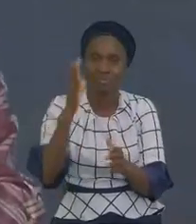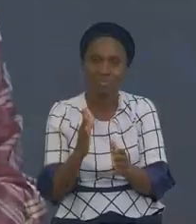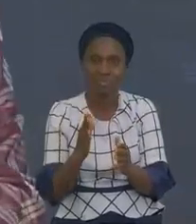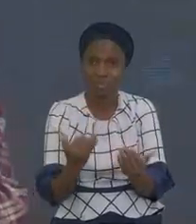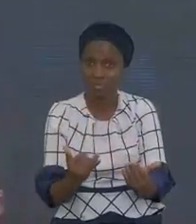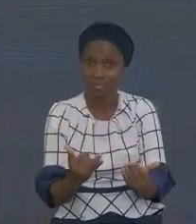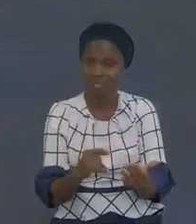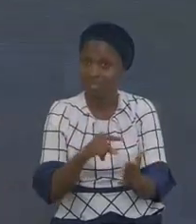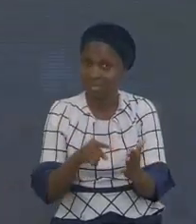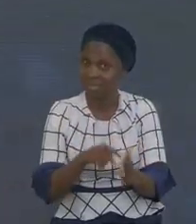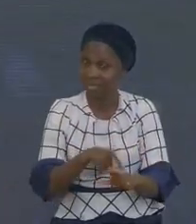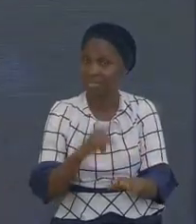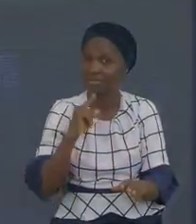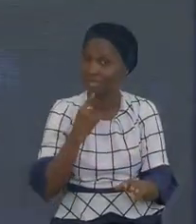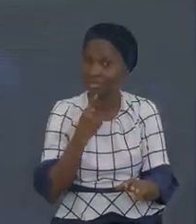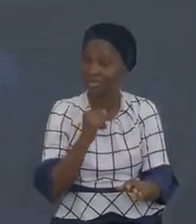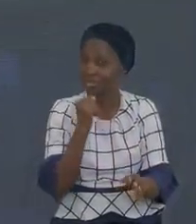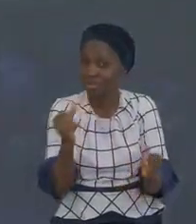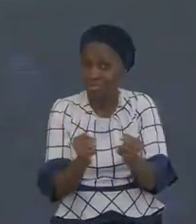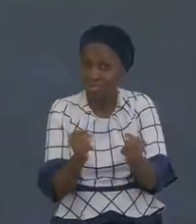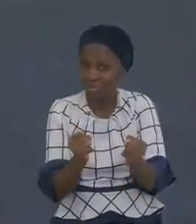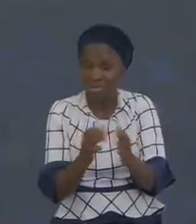froide, habituelle que tu as l'habitude de faire.